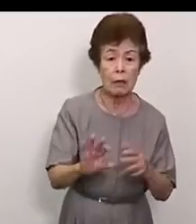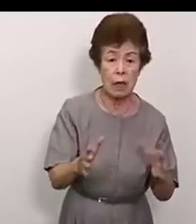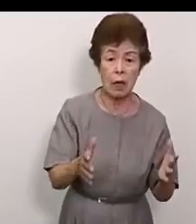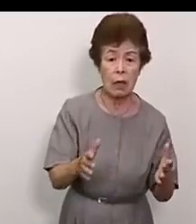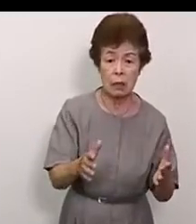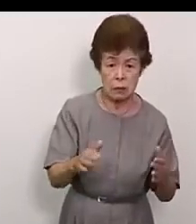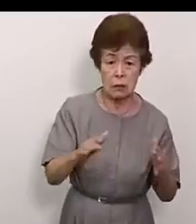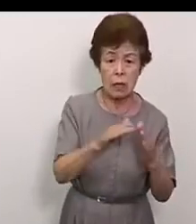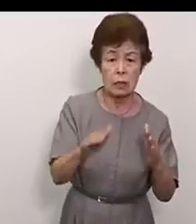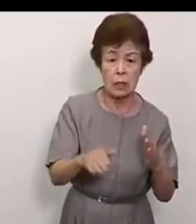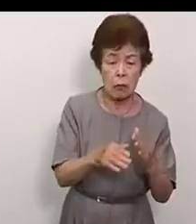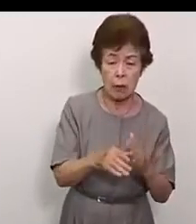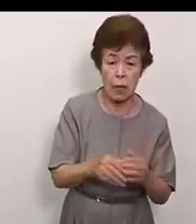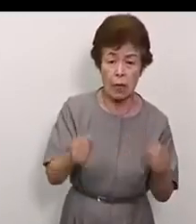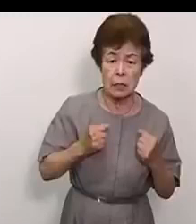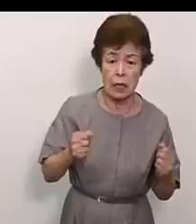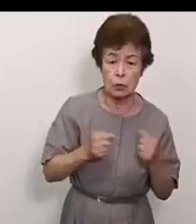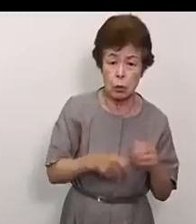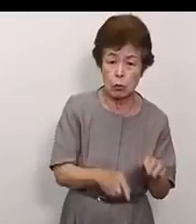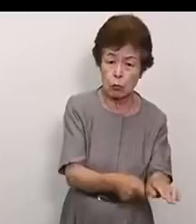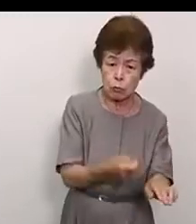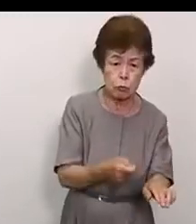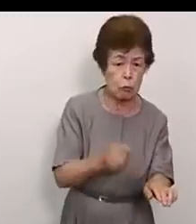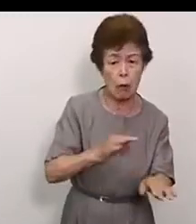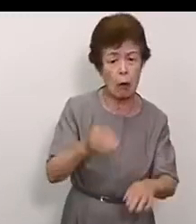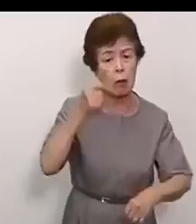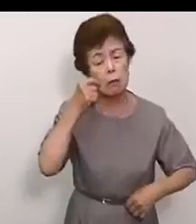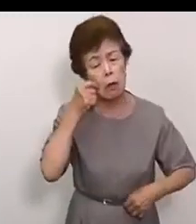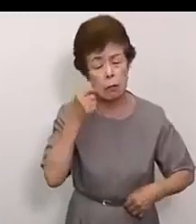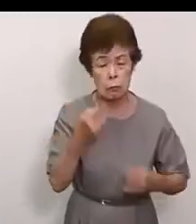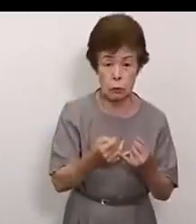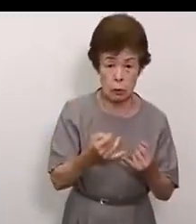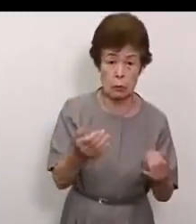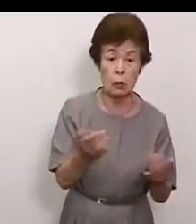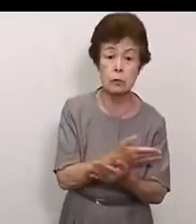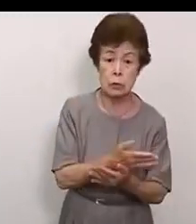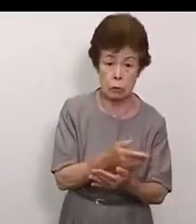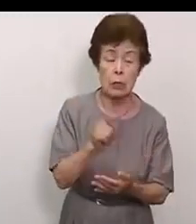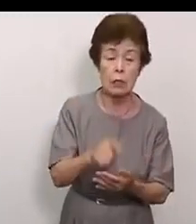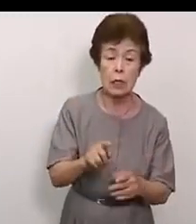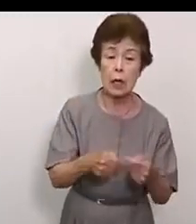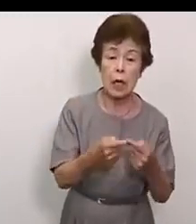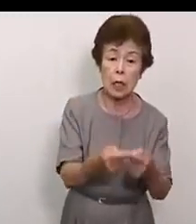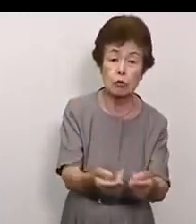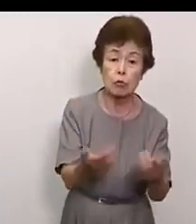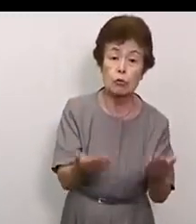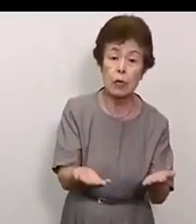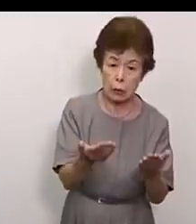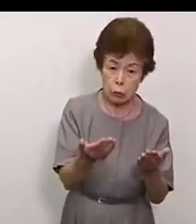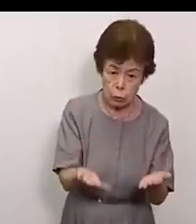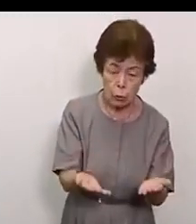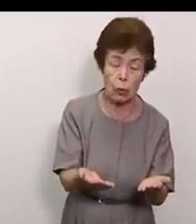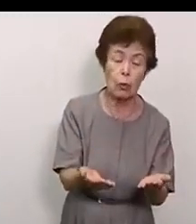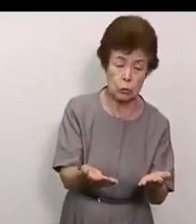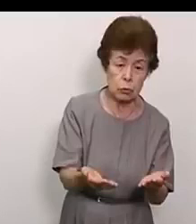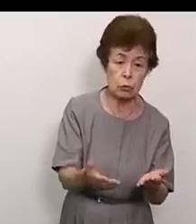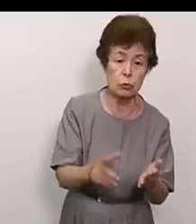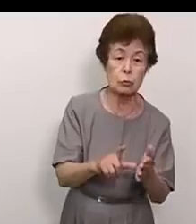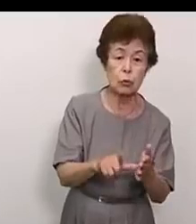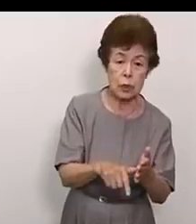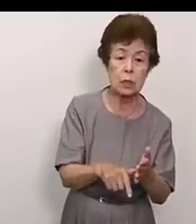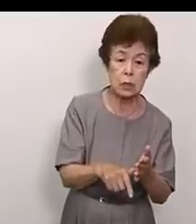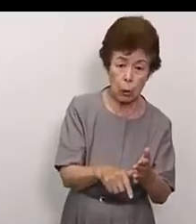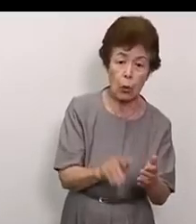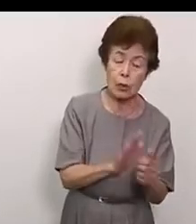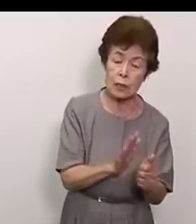靴は新しいものを買えないとかですね、そういうことになってしまうんです。なのでその入学の就学の支度金っていうの